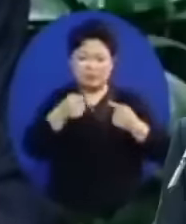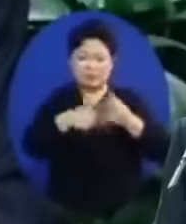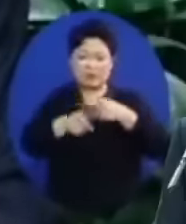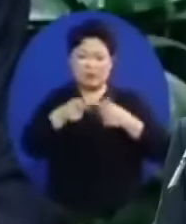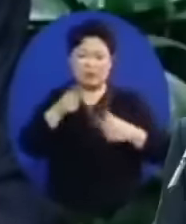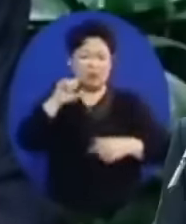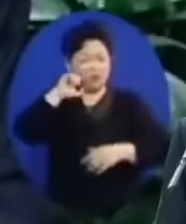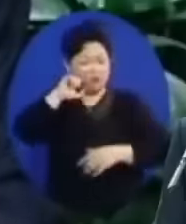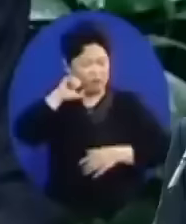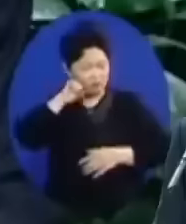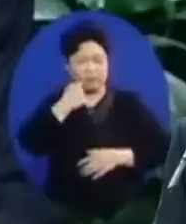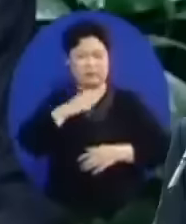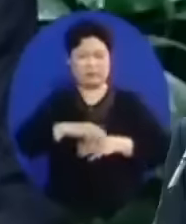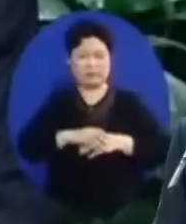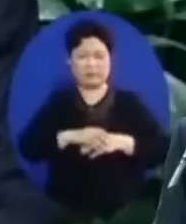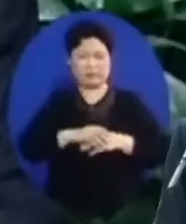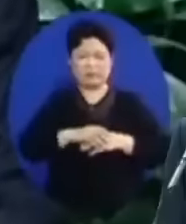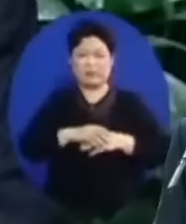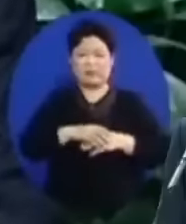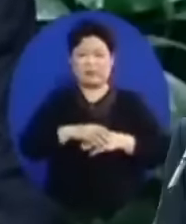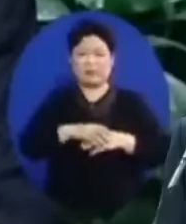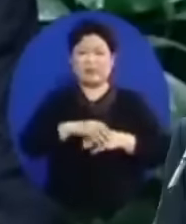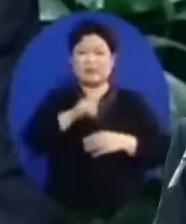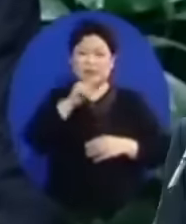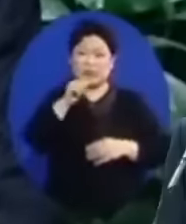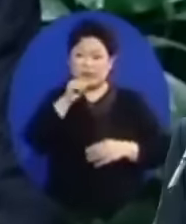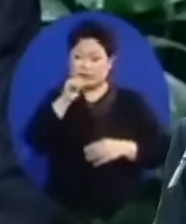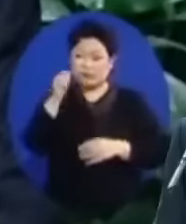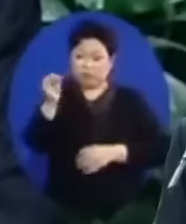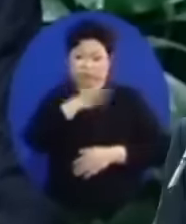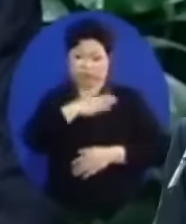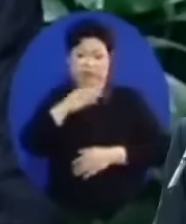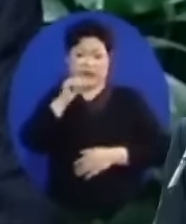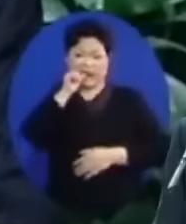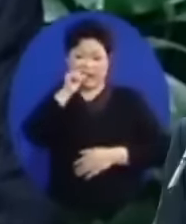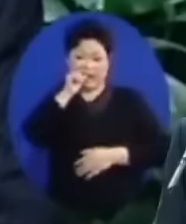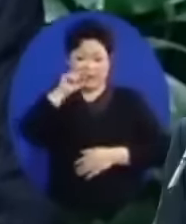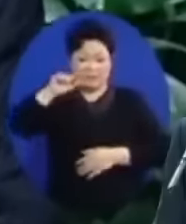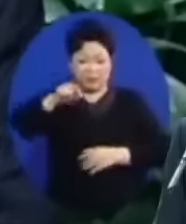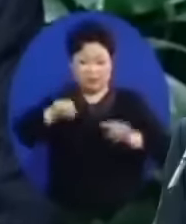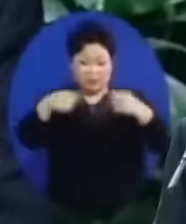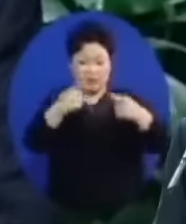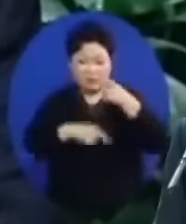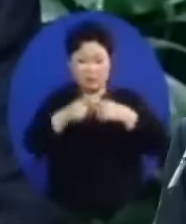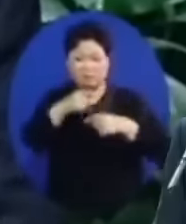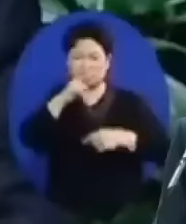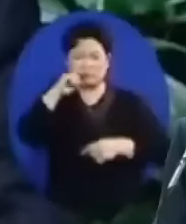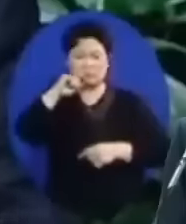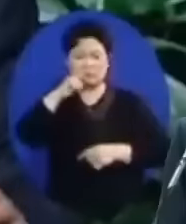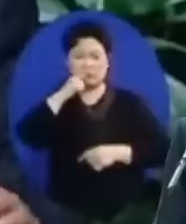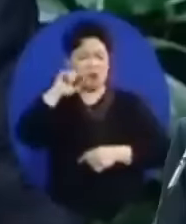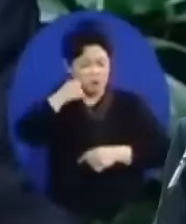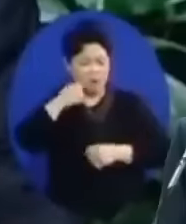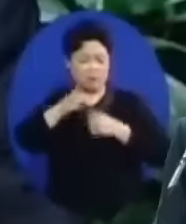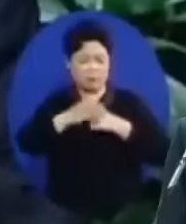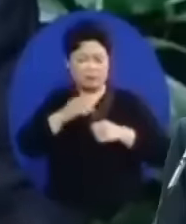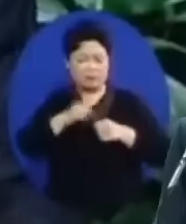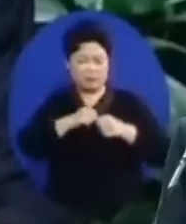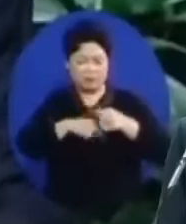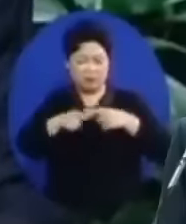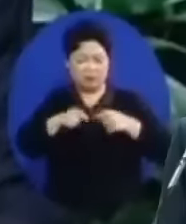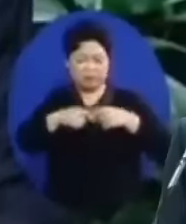자기 돈을 나누어주는 것은 약대가 바늘기로 들어가는 것보다 힘든데 그러면 잘 사는 사람은 점점 잘 살고 못 사는 사람은 점점